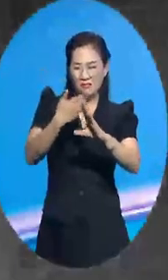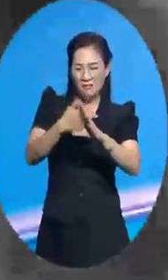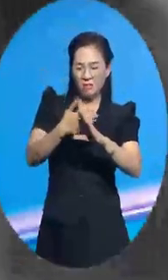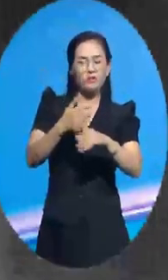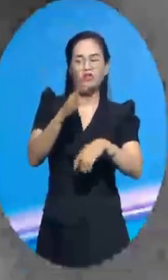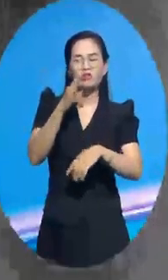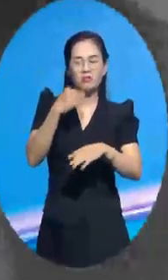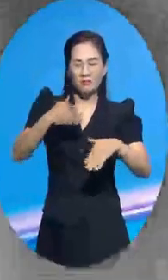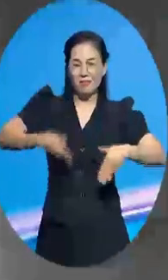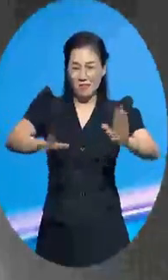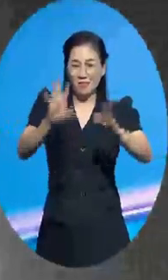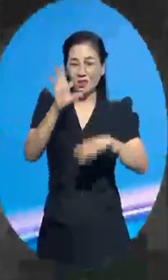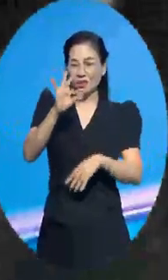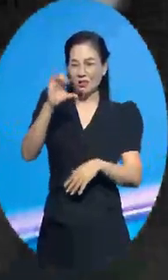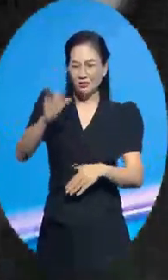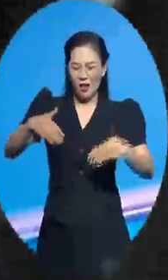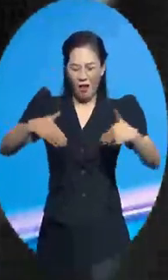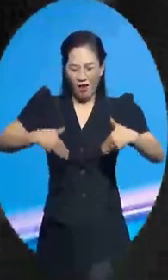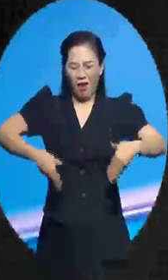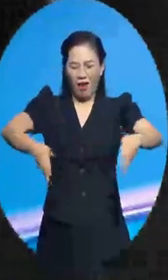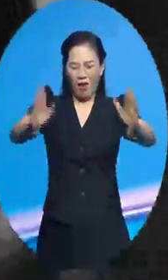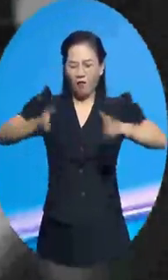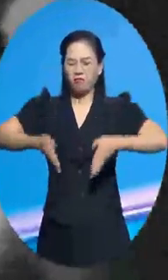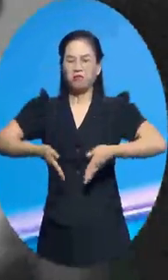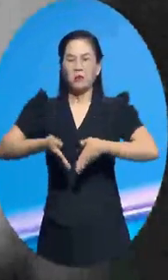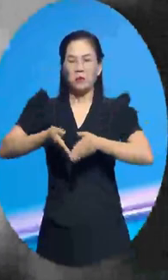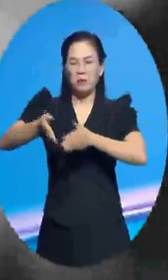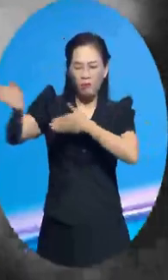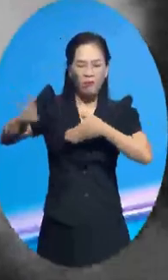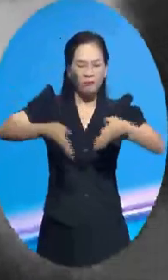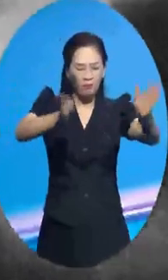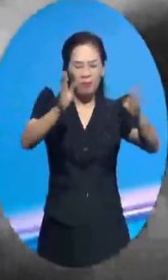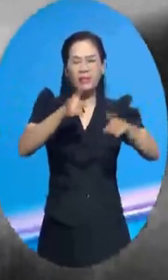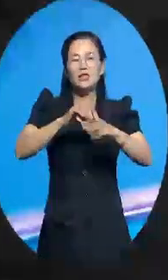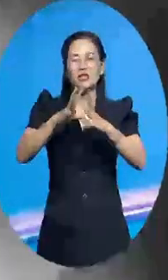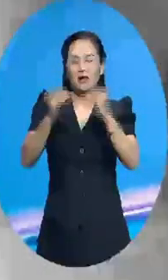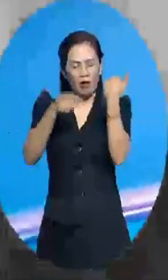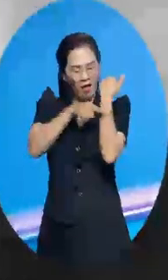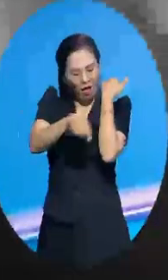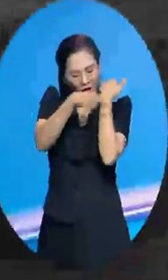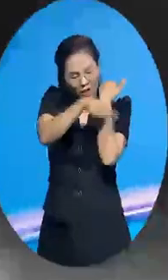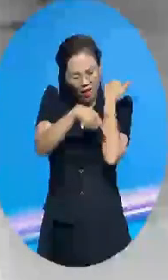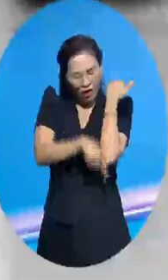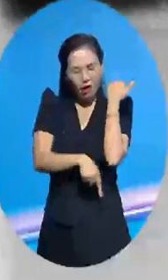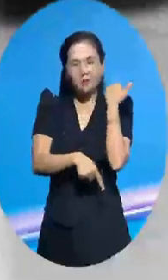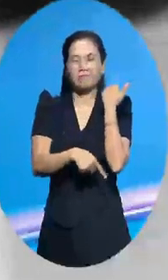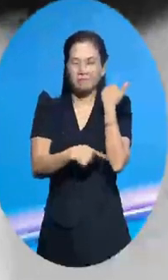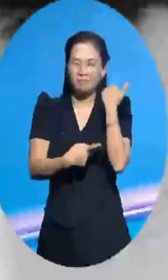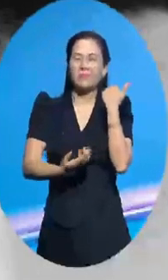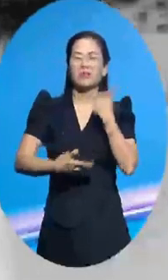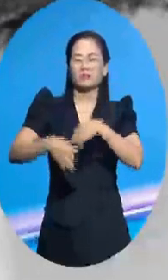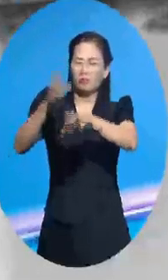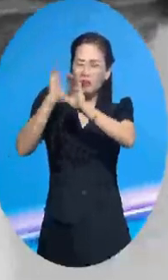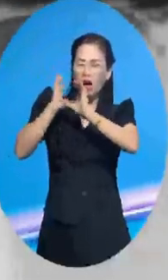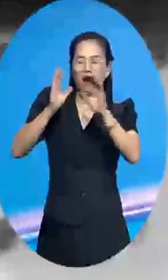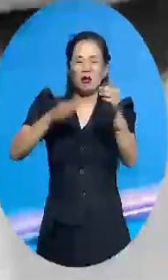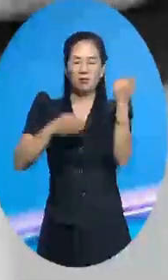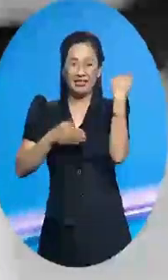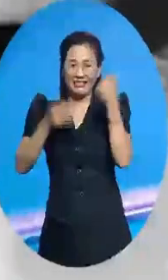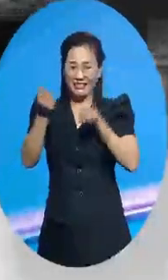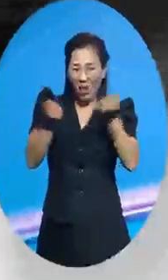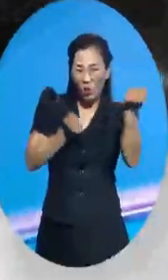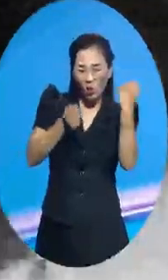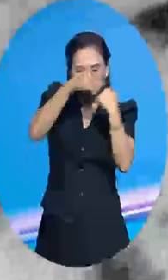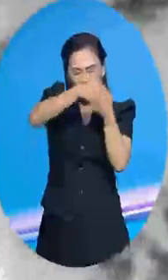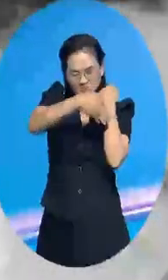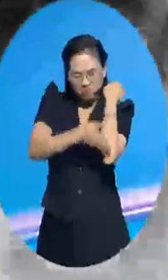ngày càng vươn sâu đến các mặt trận, các chiến trường, đáp ứng yêu cầu nhiệm vụ vận tải chi viện chiến lược từ miền Bắc vào miền Nam và